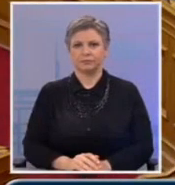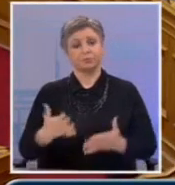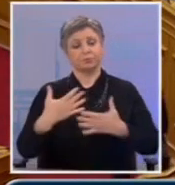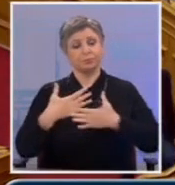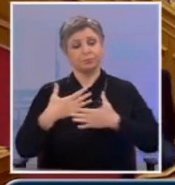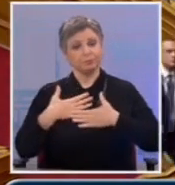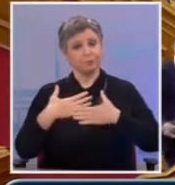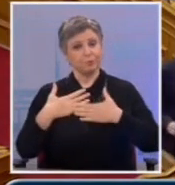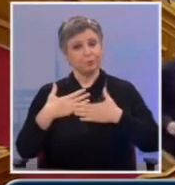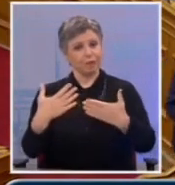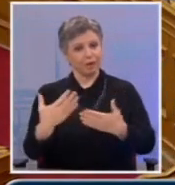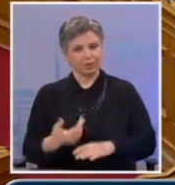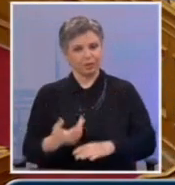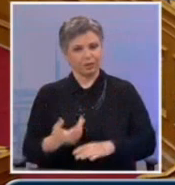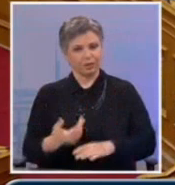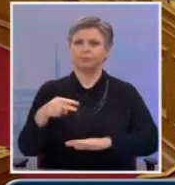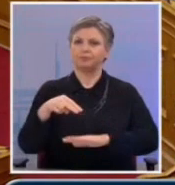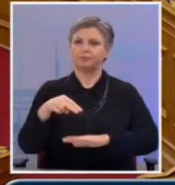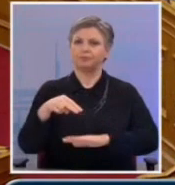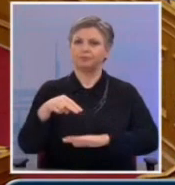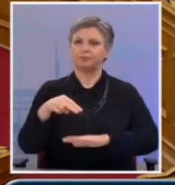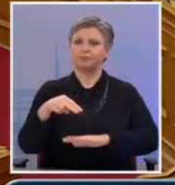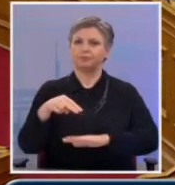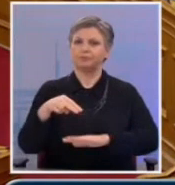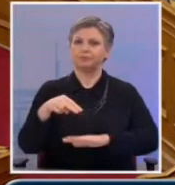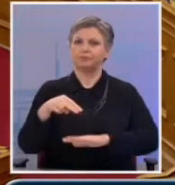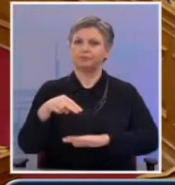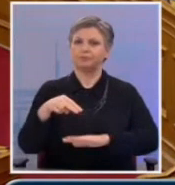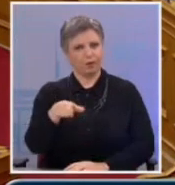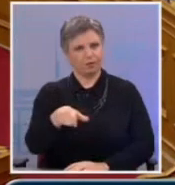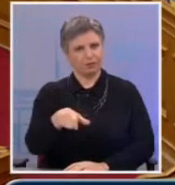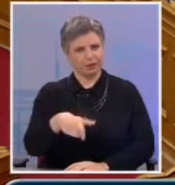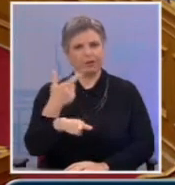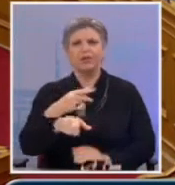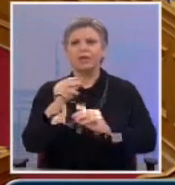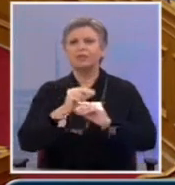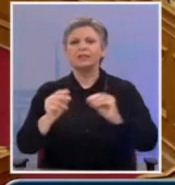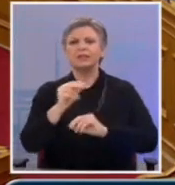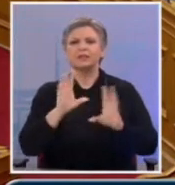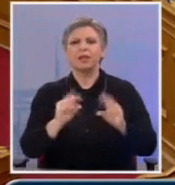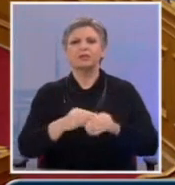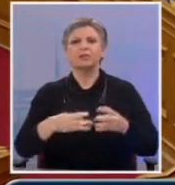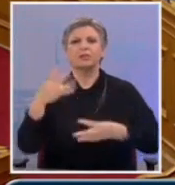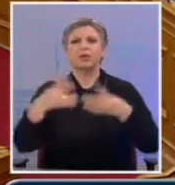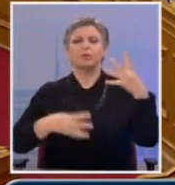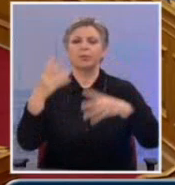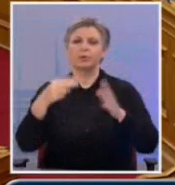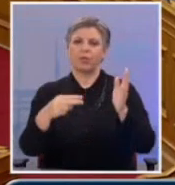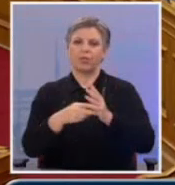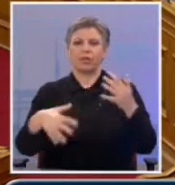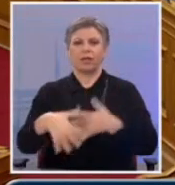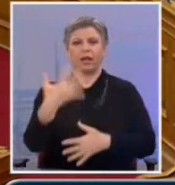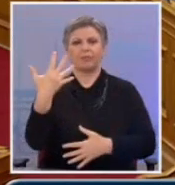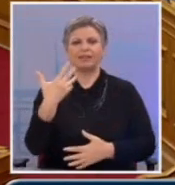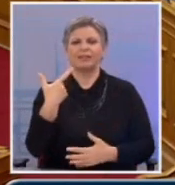Ευχαριστώ κύριε Πρόεδρε, κυρίες και κύριοι βουλευτές. Η ζήτηση του προϋπολογισμού του 2015 διεξάγεται σε ένα νέφος, θα